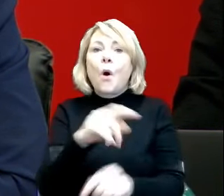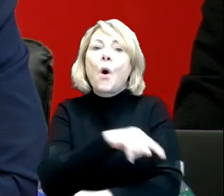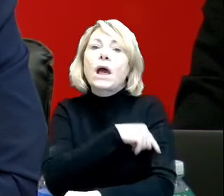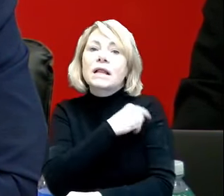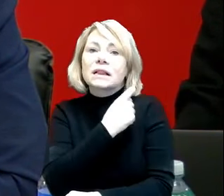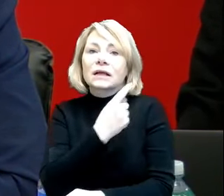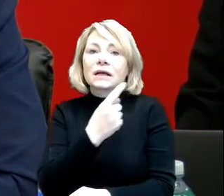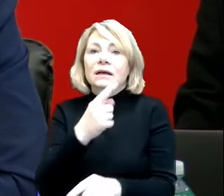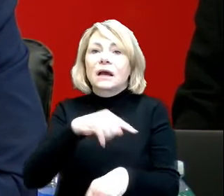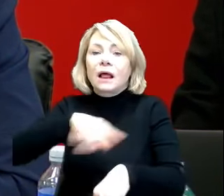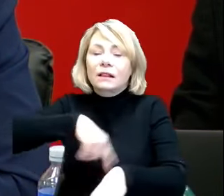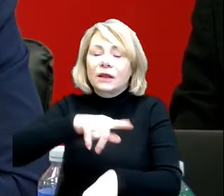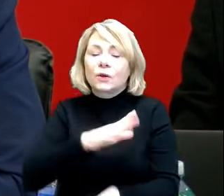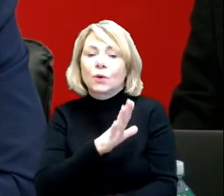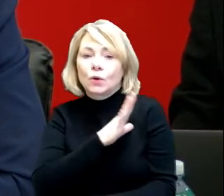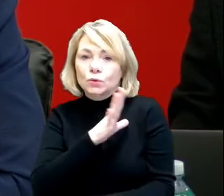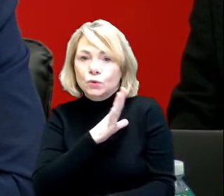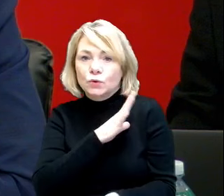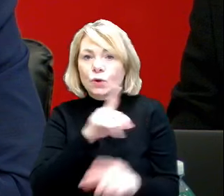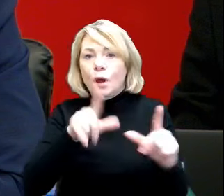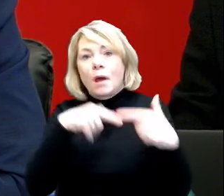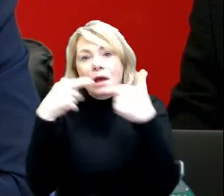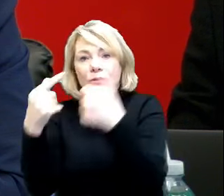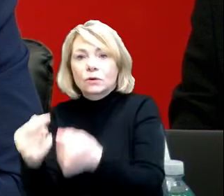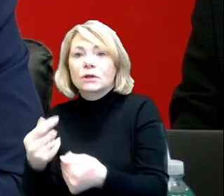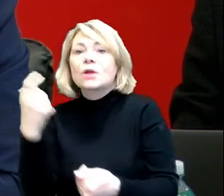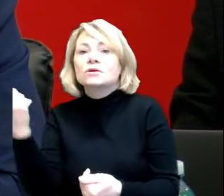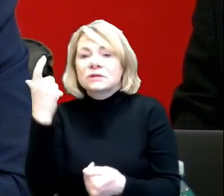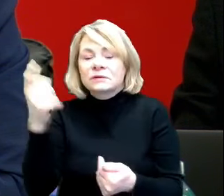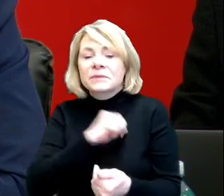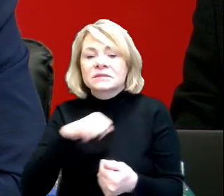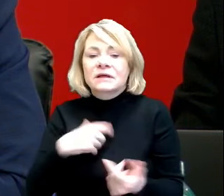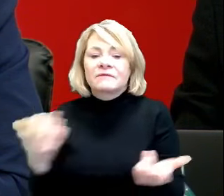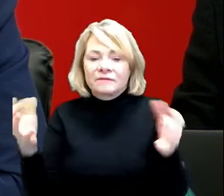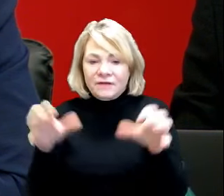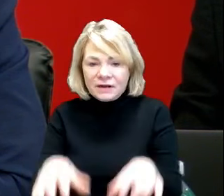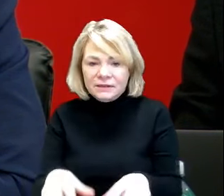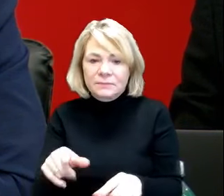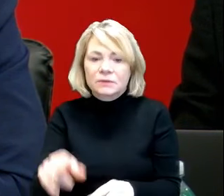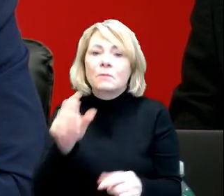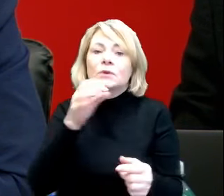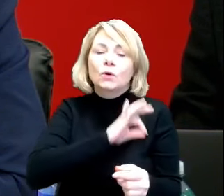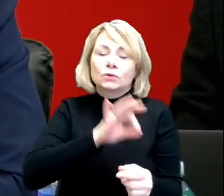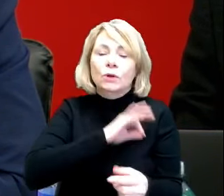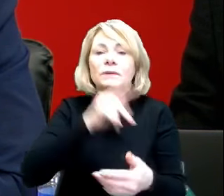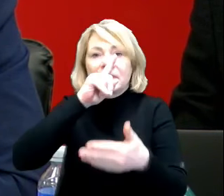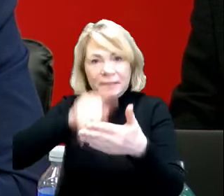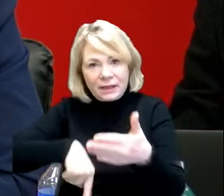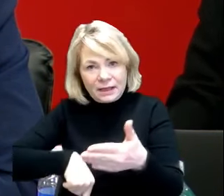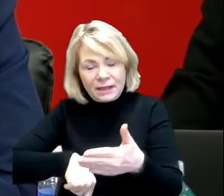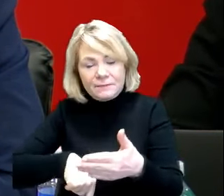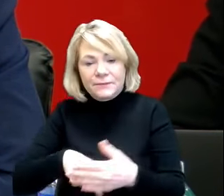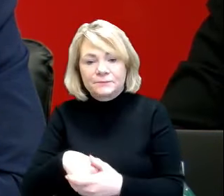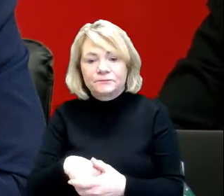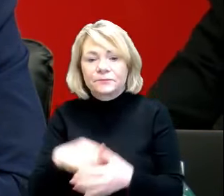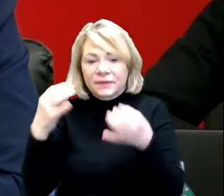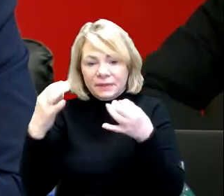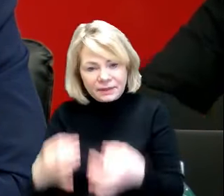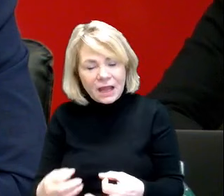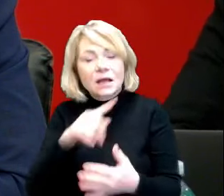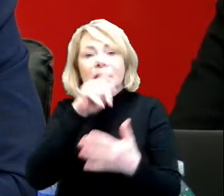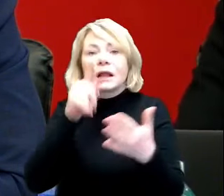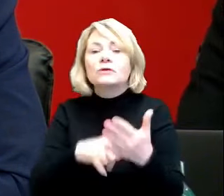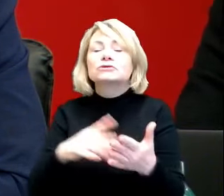perėmimo savivaldybės nuosavybė ir jo perdavimo valdyti naudoti ir disponuoti jo patikėjimo teise klausimas buvo svarstytas